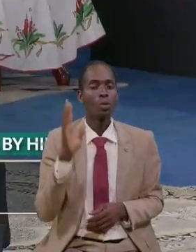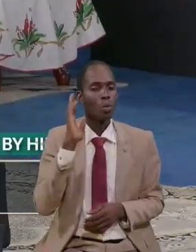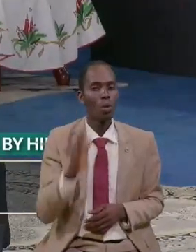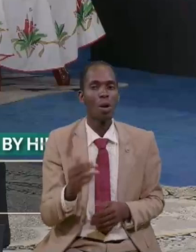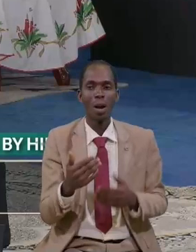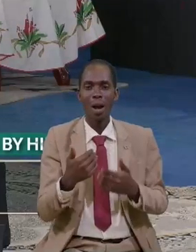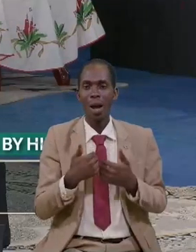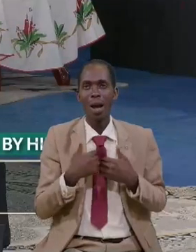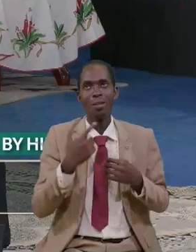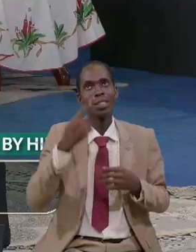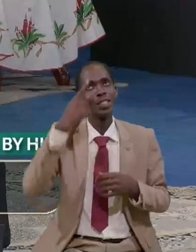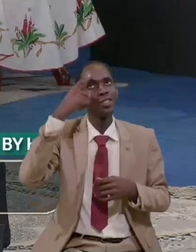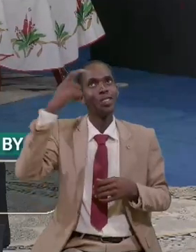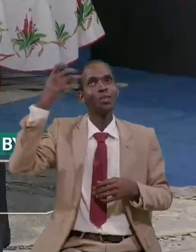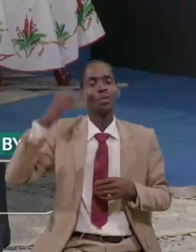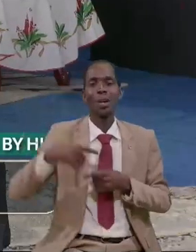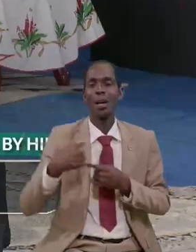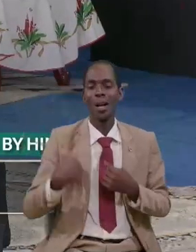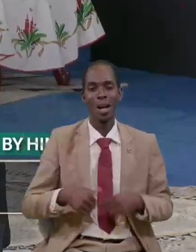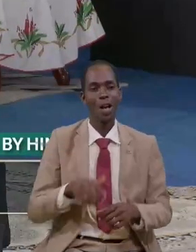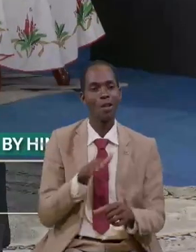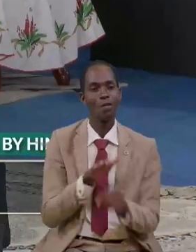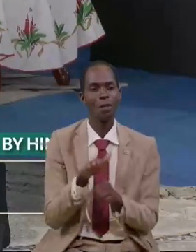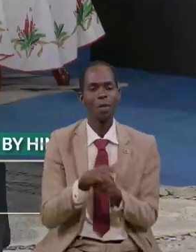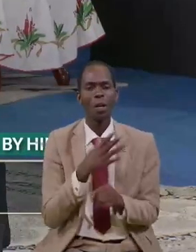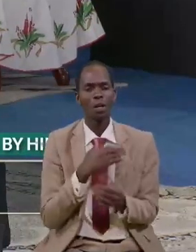Avoir le rêve de ton cœur